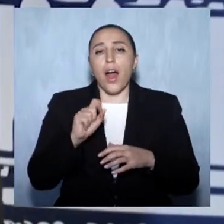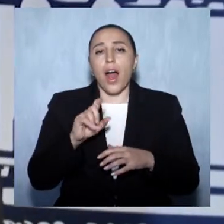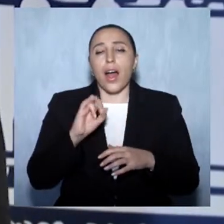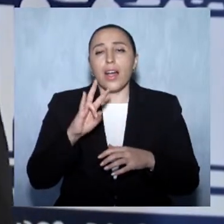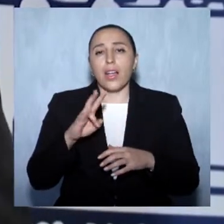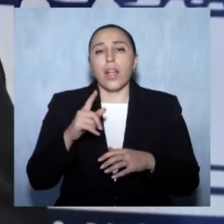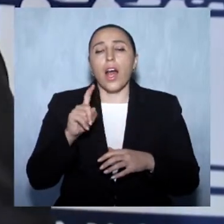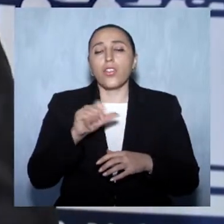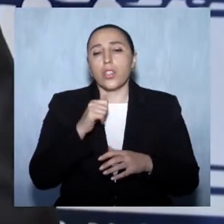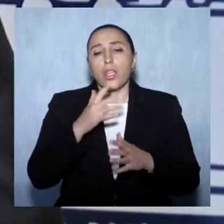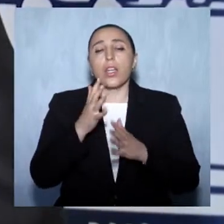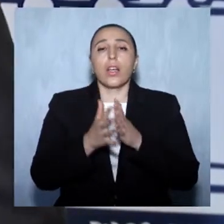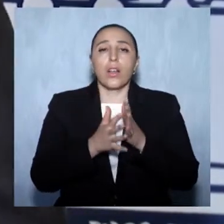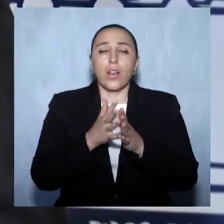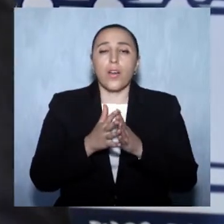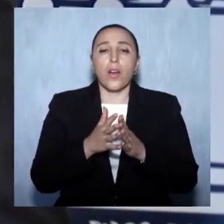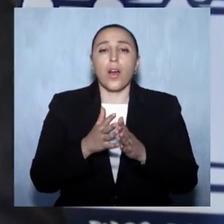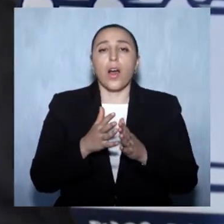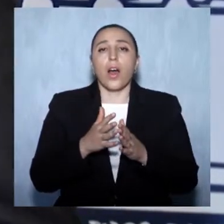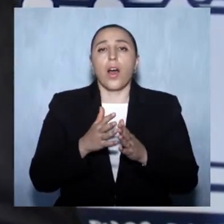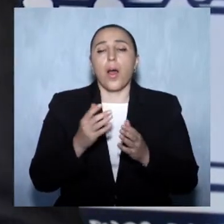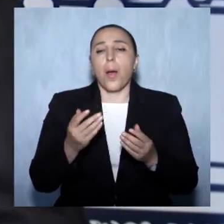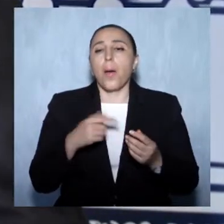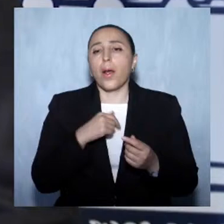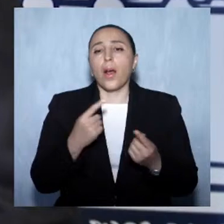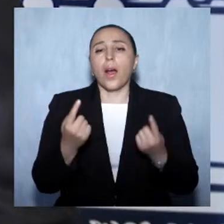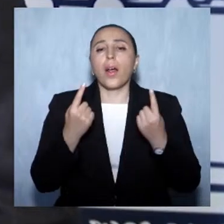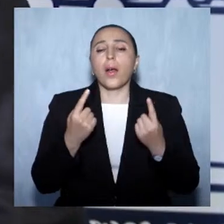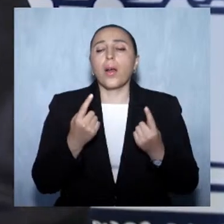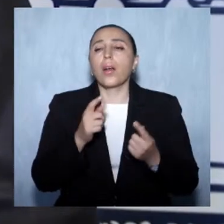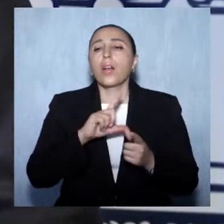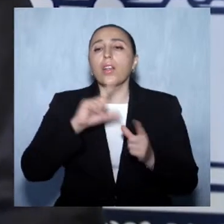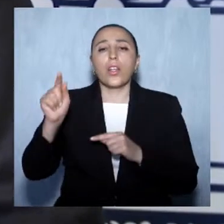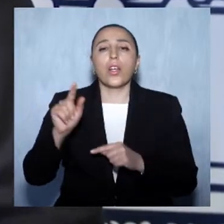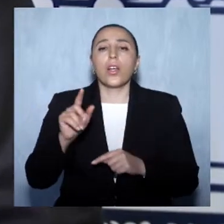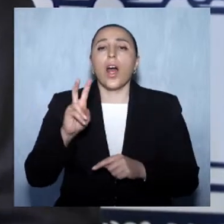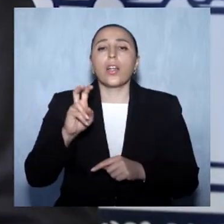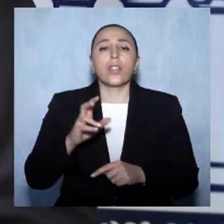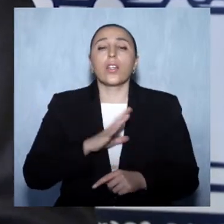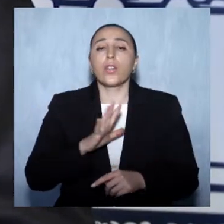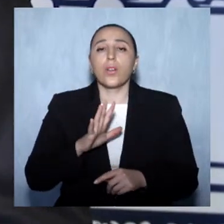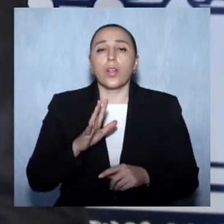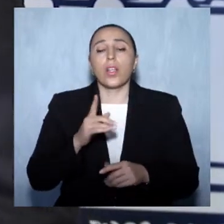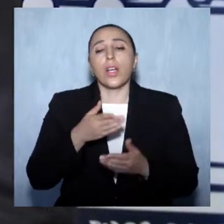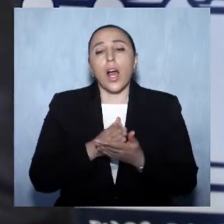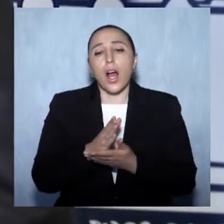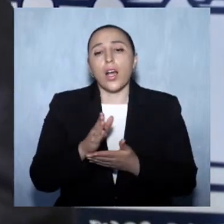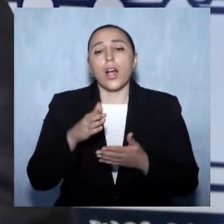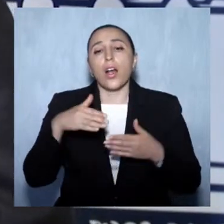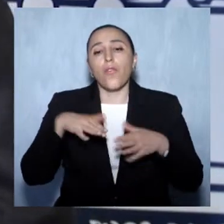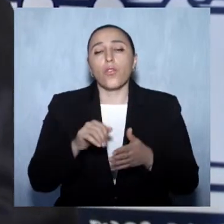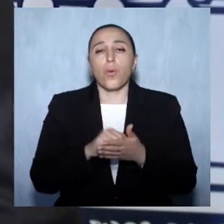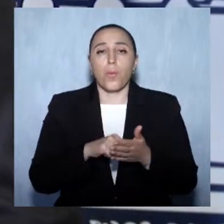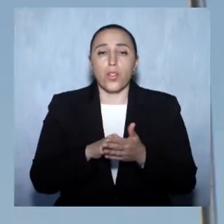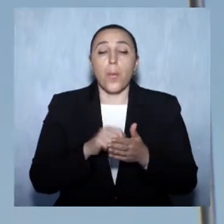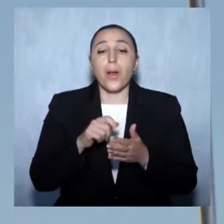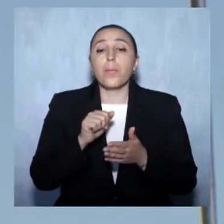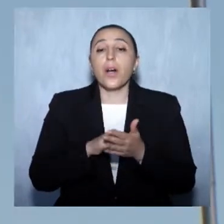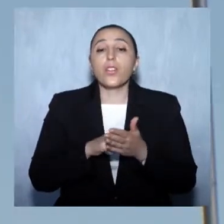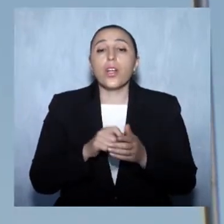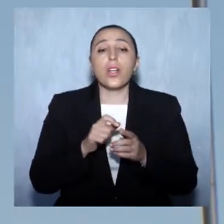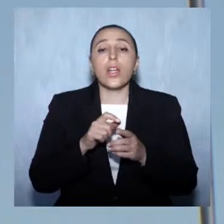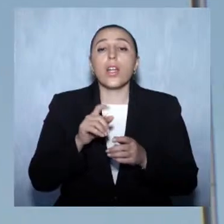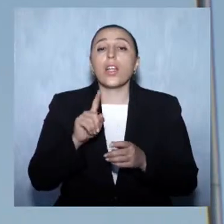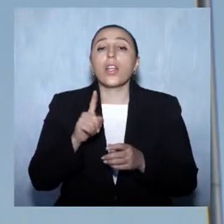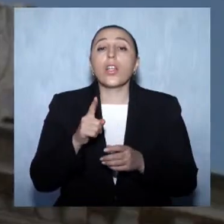Խաչատրյանը մեկնաբանեց, որ բարձրագույն իշխանության Արցախ չմեկնելը քաղաքական որոշում է, բայց որոշման պատճառներին չանդրադարձավ։